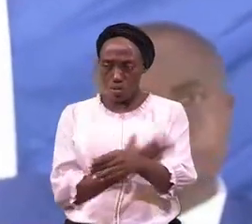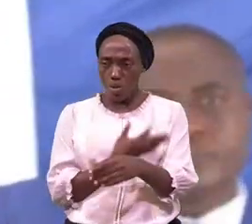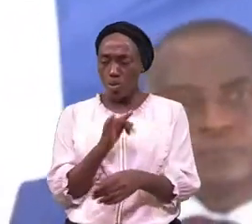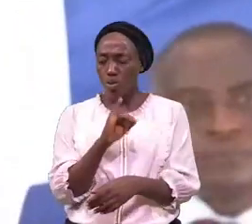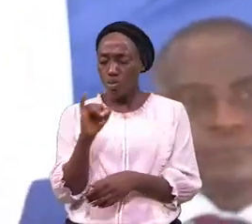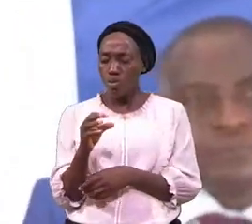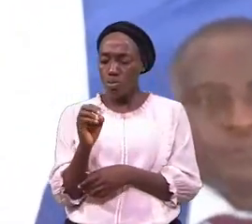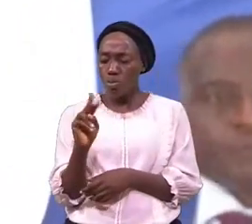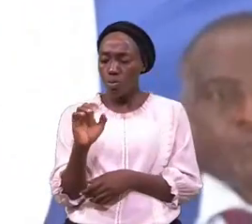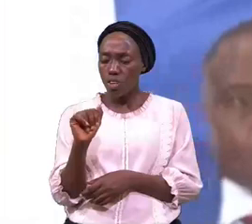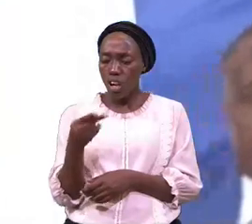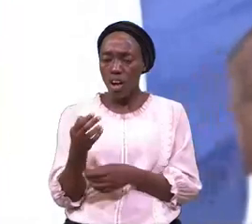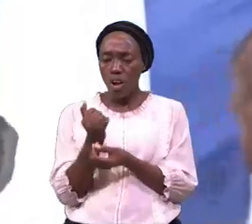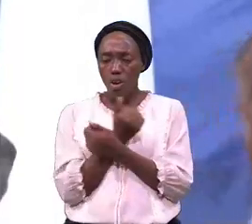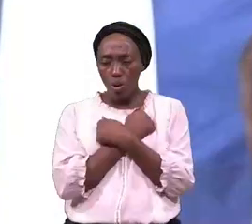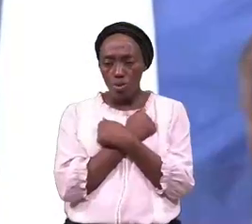m'aimes-tu?